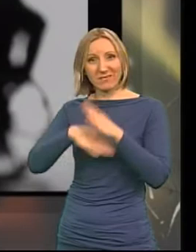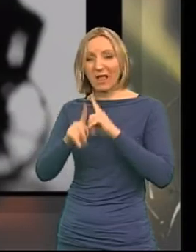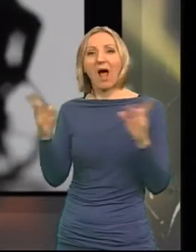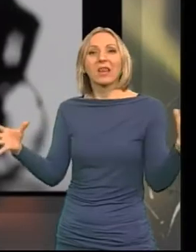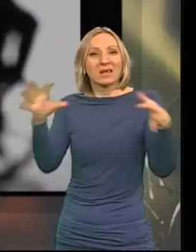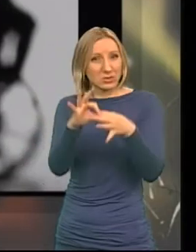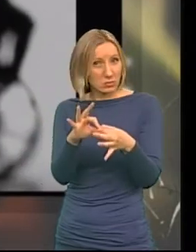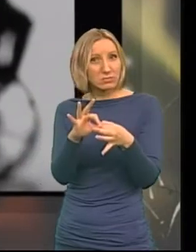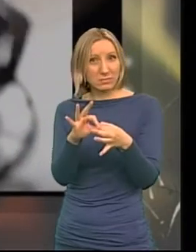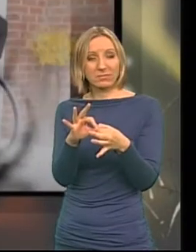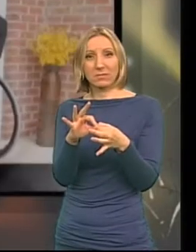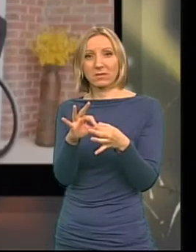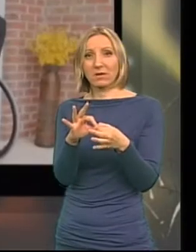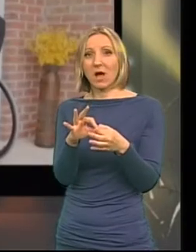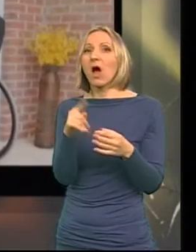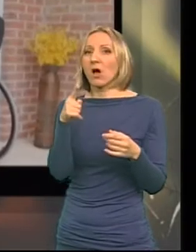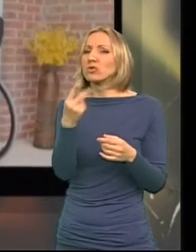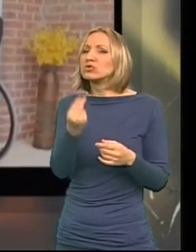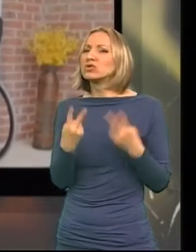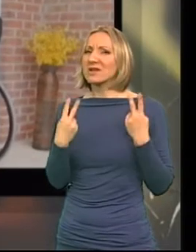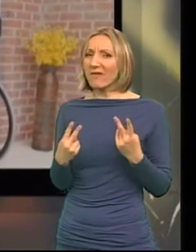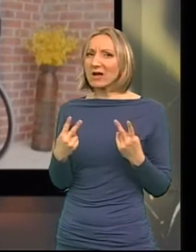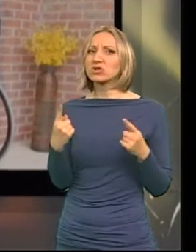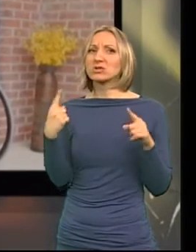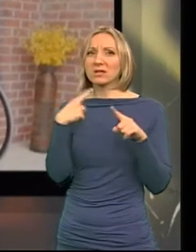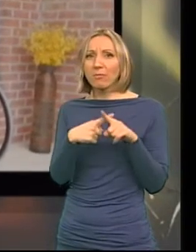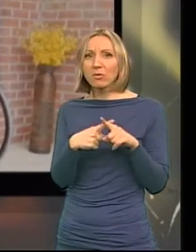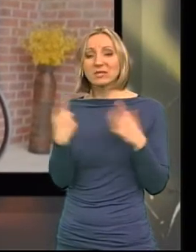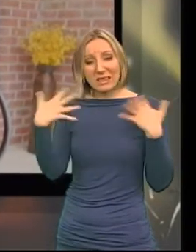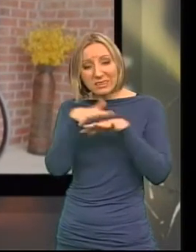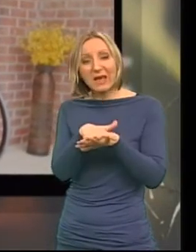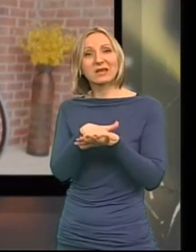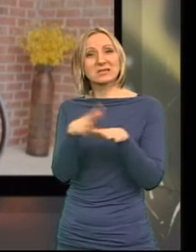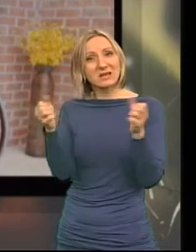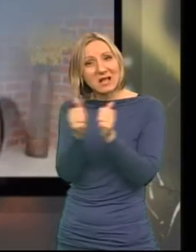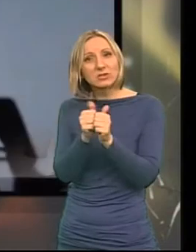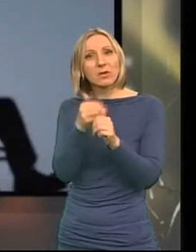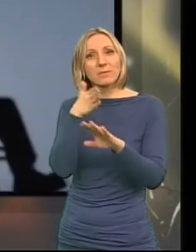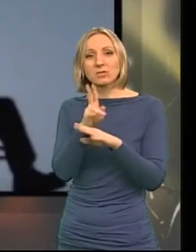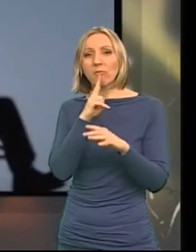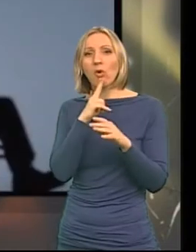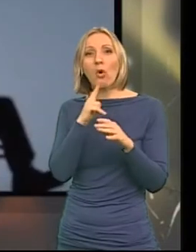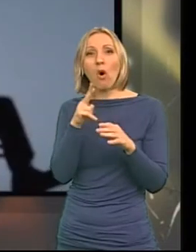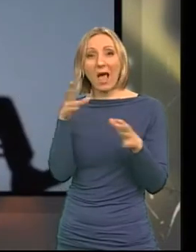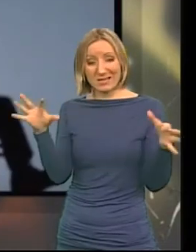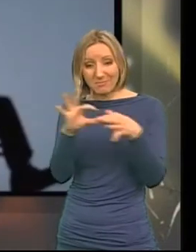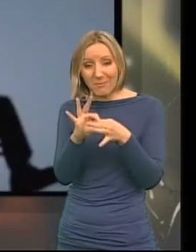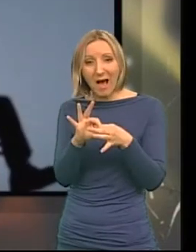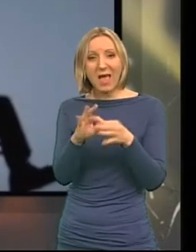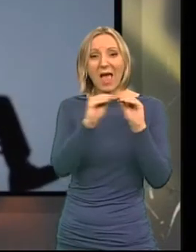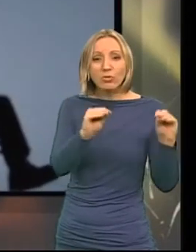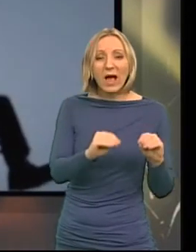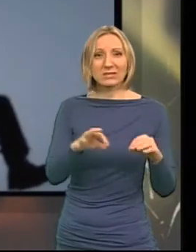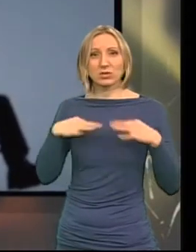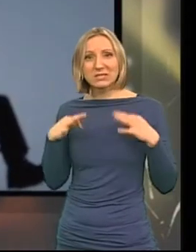preklapaju. Također, od suštinske važnosti je i integrisani pristup koji spaja često razdvojena polja edukacije,